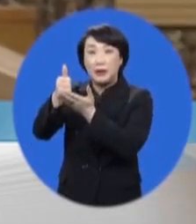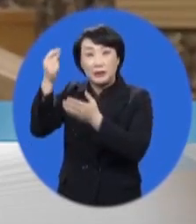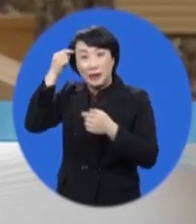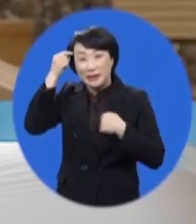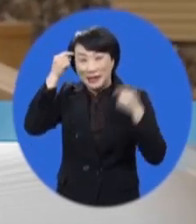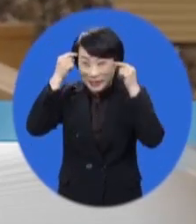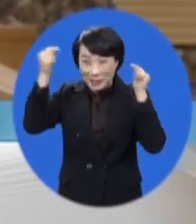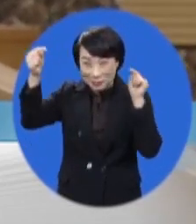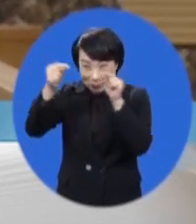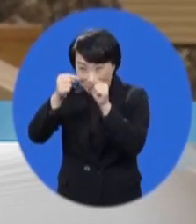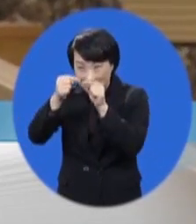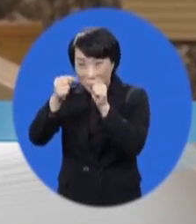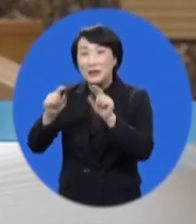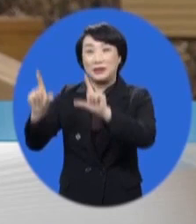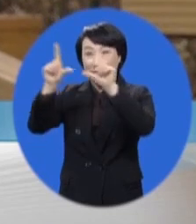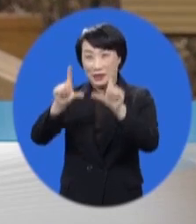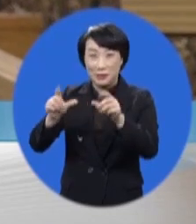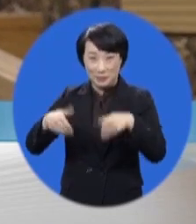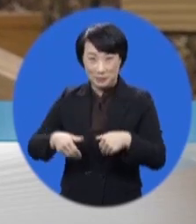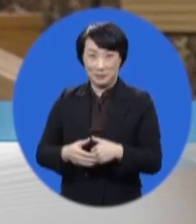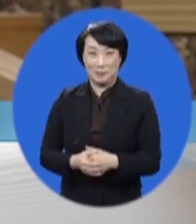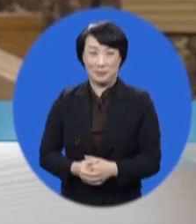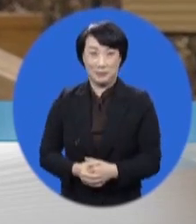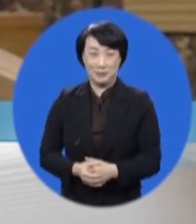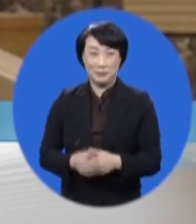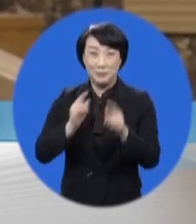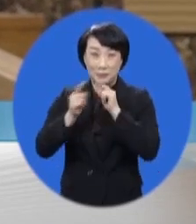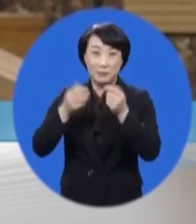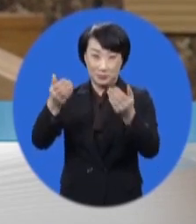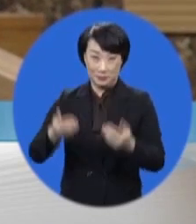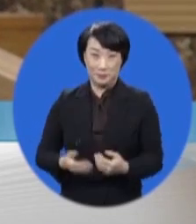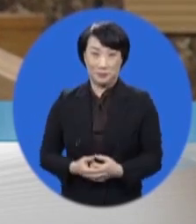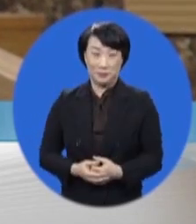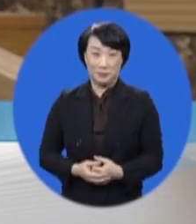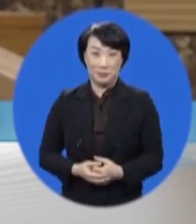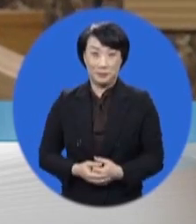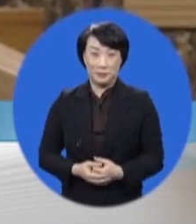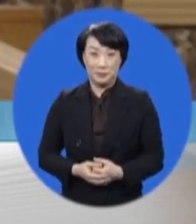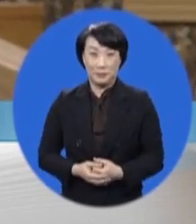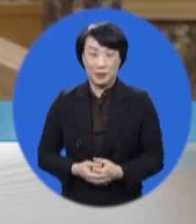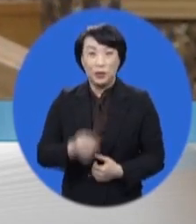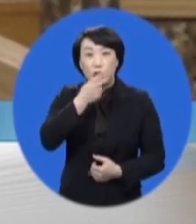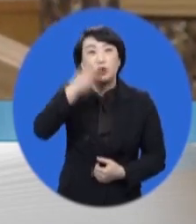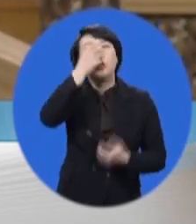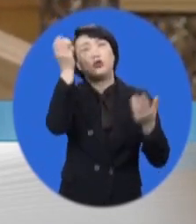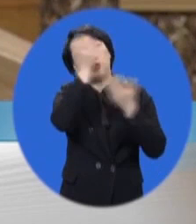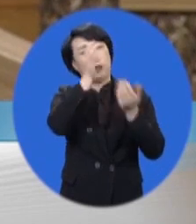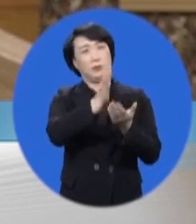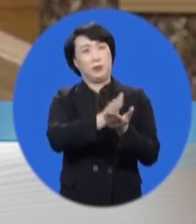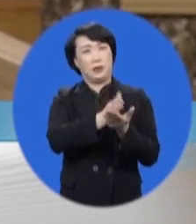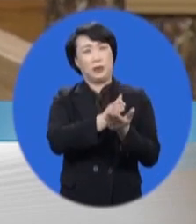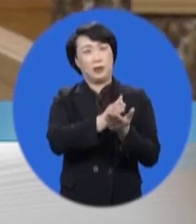같게 살아야 한다. 이렇게 말씀하시면서 술 취하지 마라,